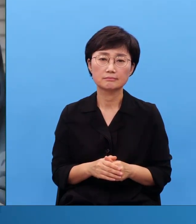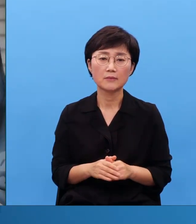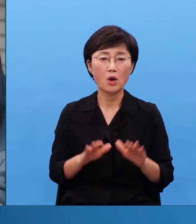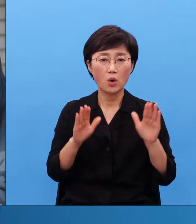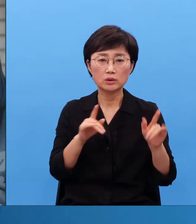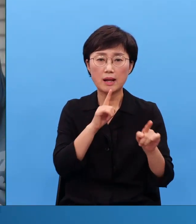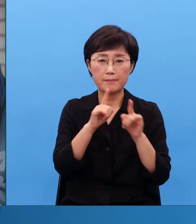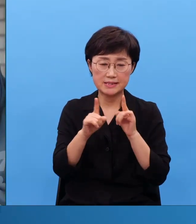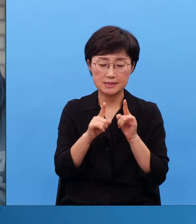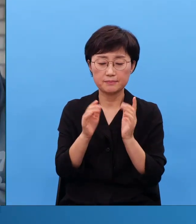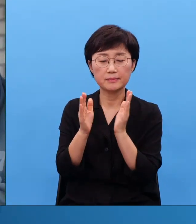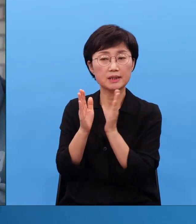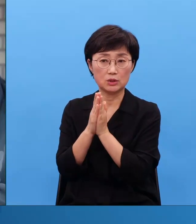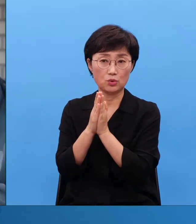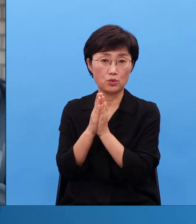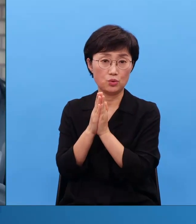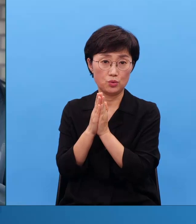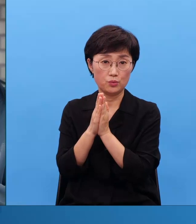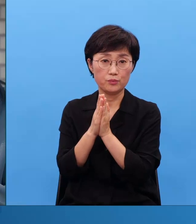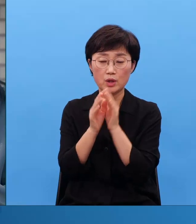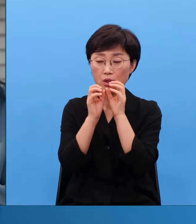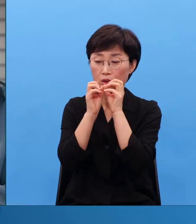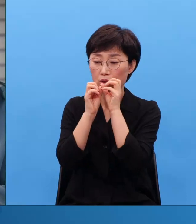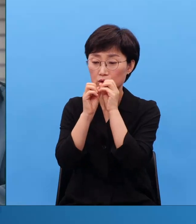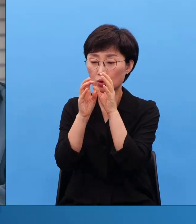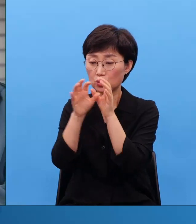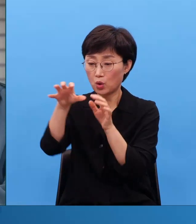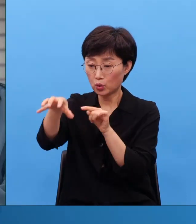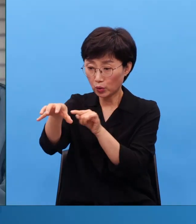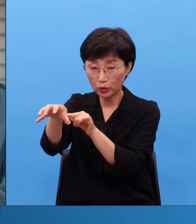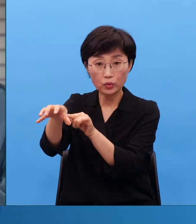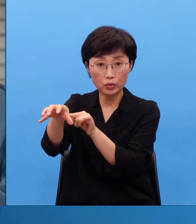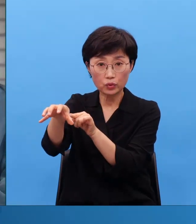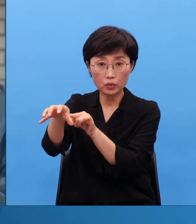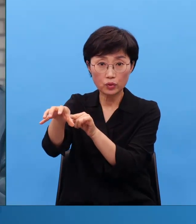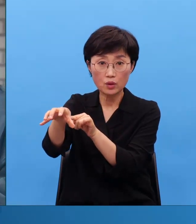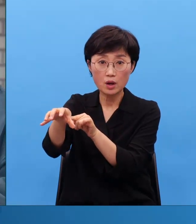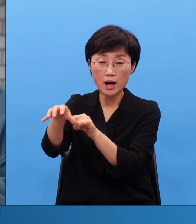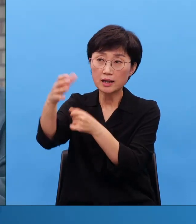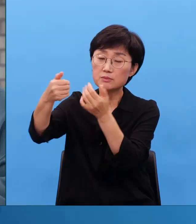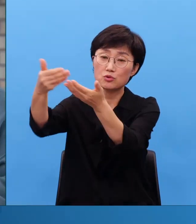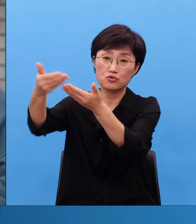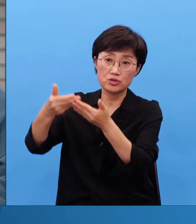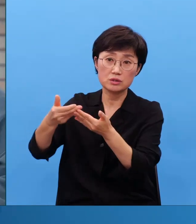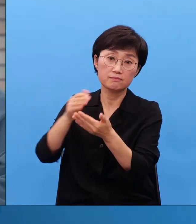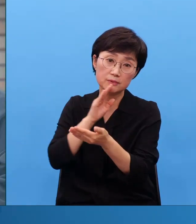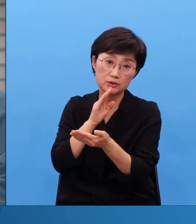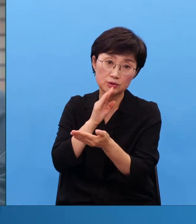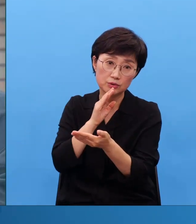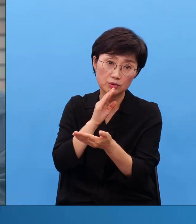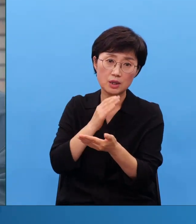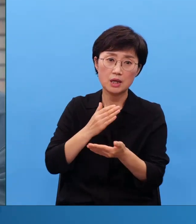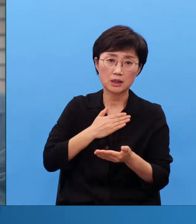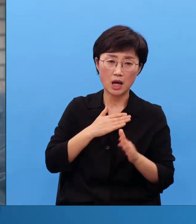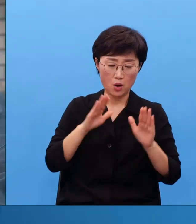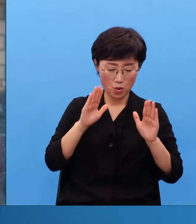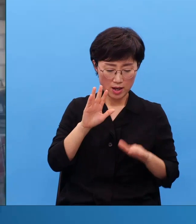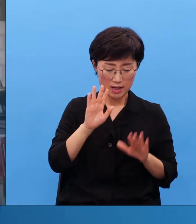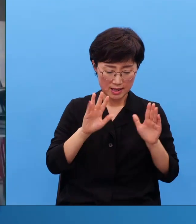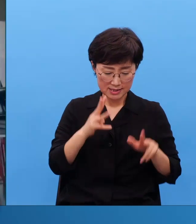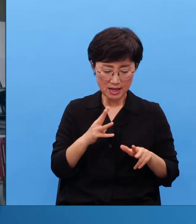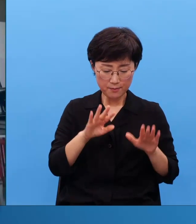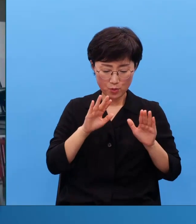오늘의 말씀과 기도는 전도 현장을 두고 하나님이 주신 것입니다. 나의 오늘 속에 있는